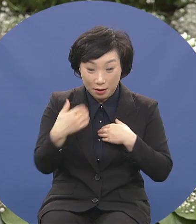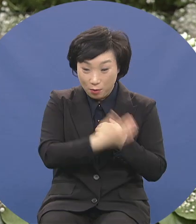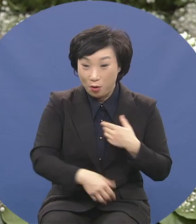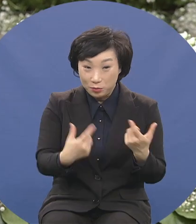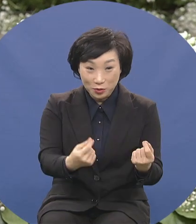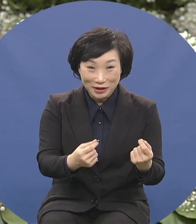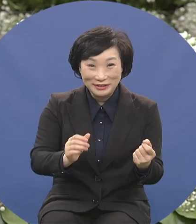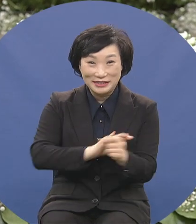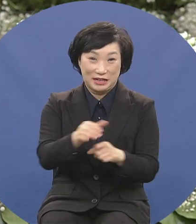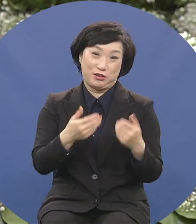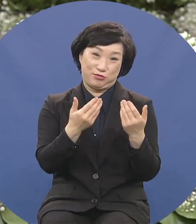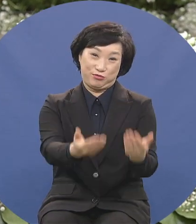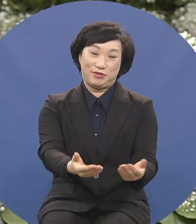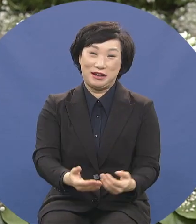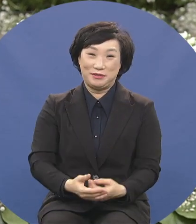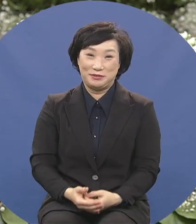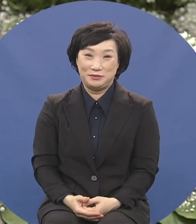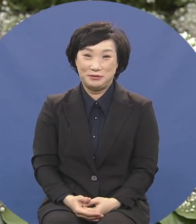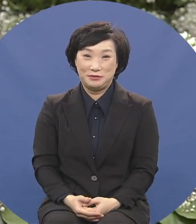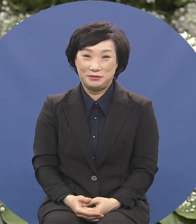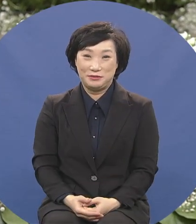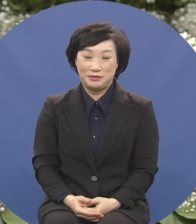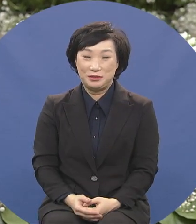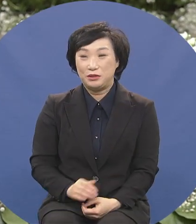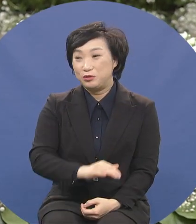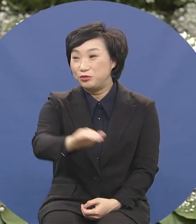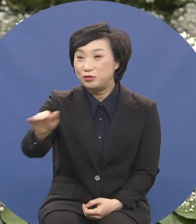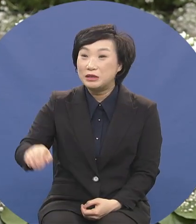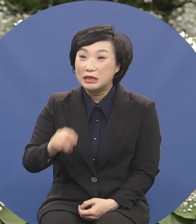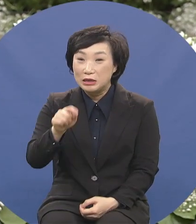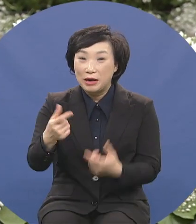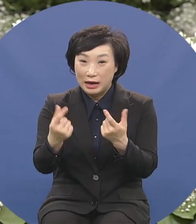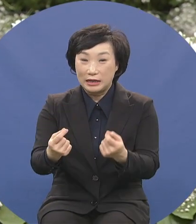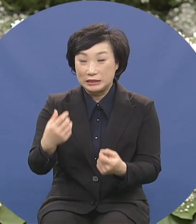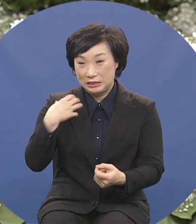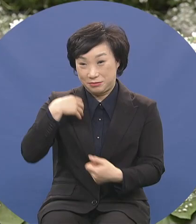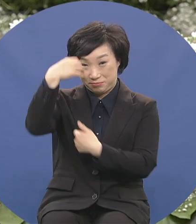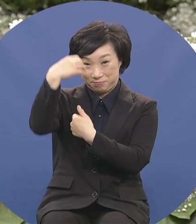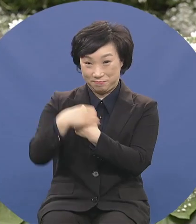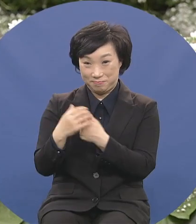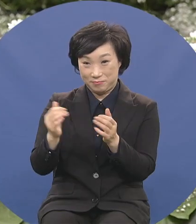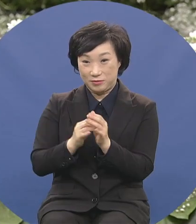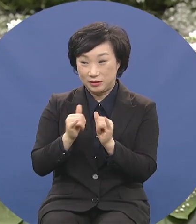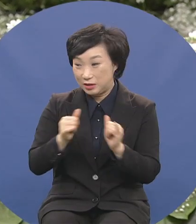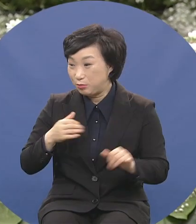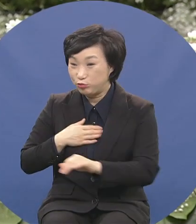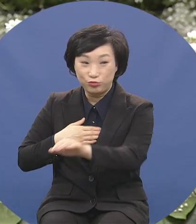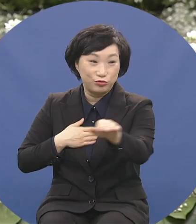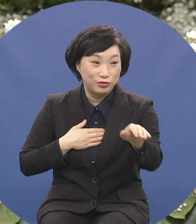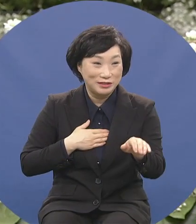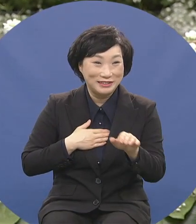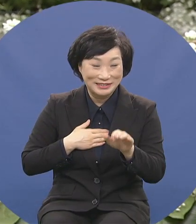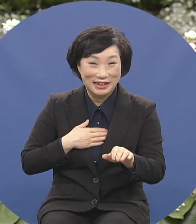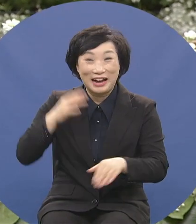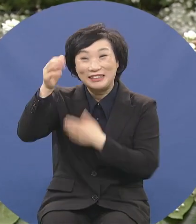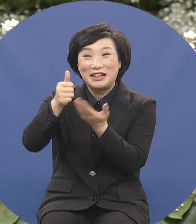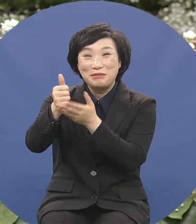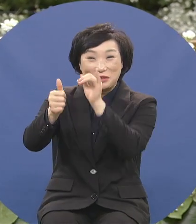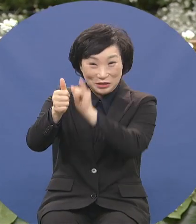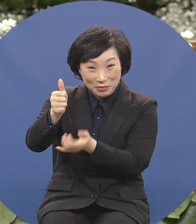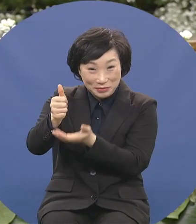몸과 같이 사랑하라 했으니 우리는 이런 직분을 부여받은 자, 하나님을